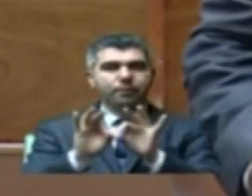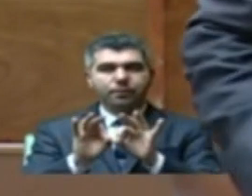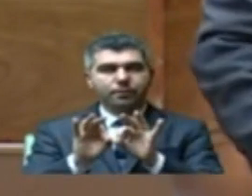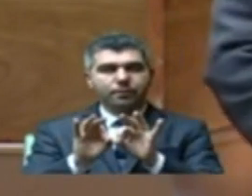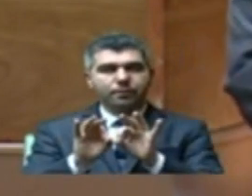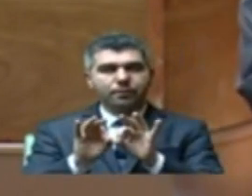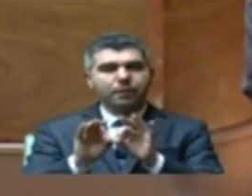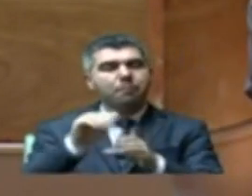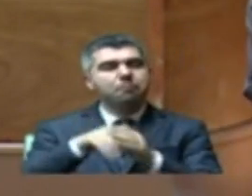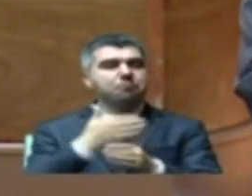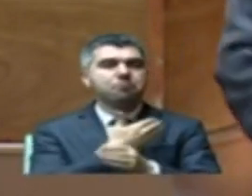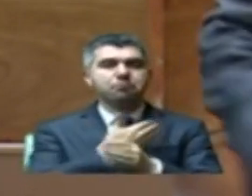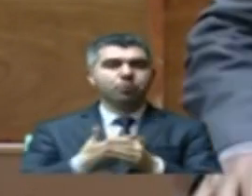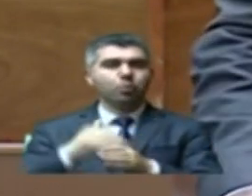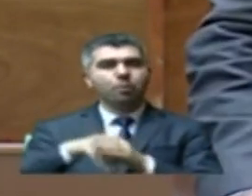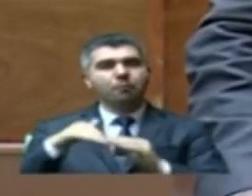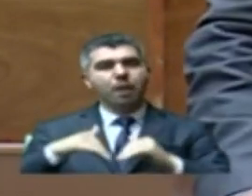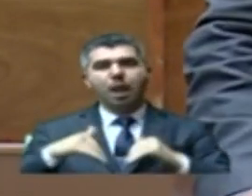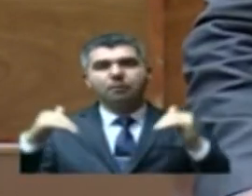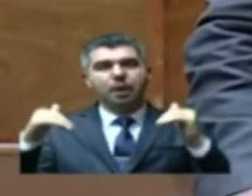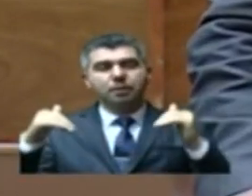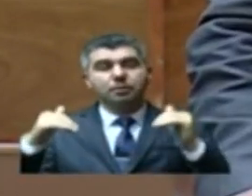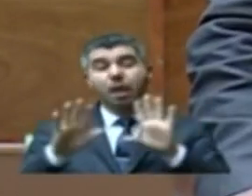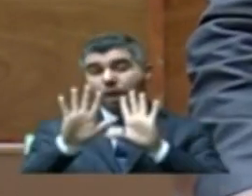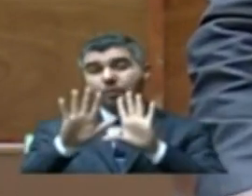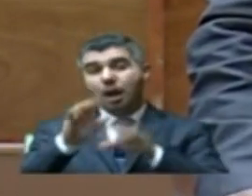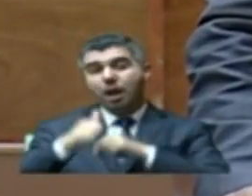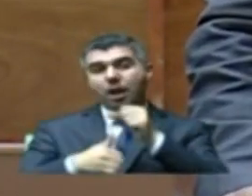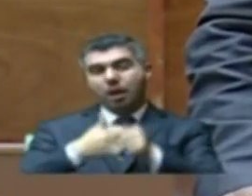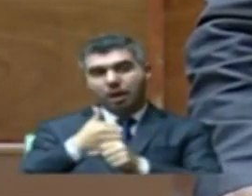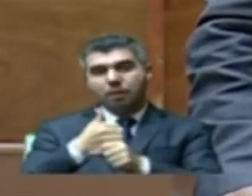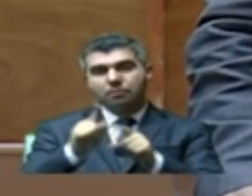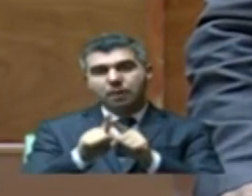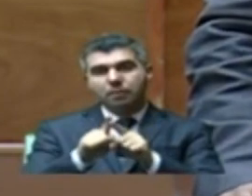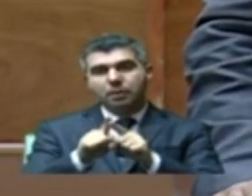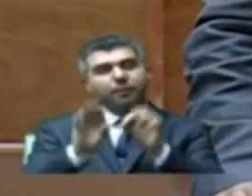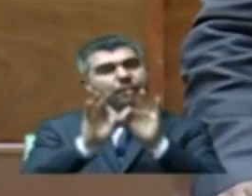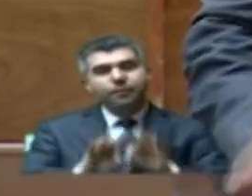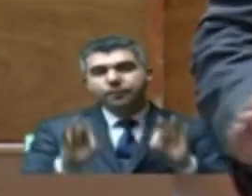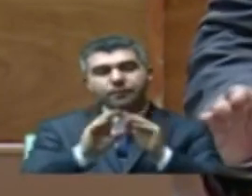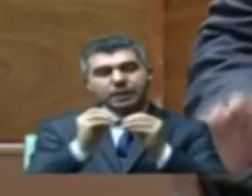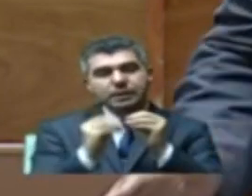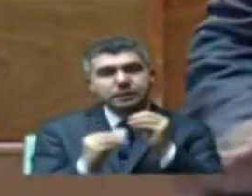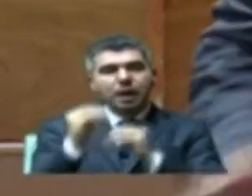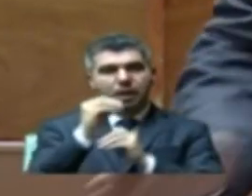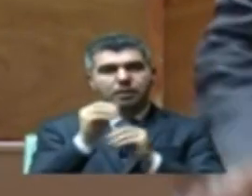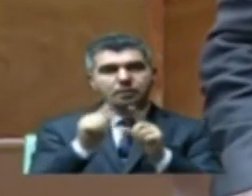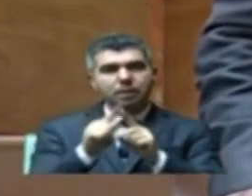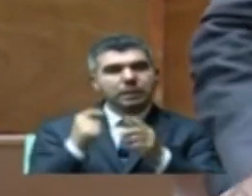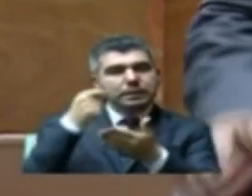قبة البرلمان. نتكلم سيد الوزير عن 10 سنين في عدم زيادة في تعويضات عائلية كانت هزيلة